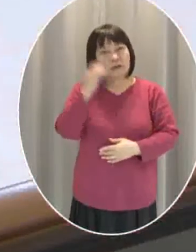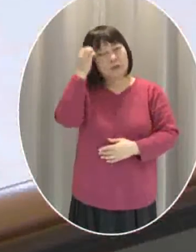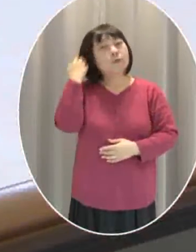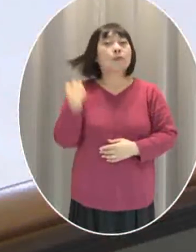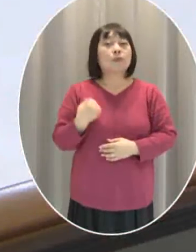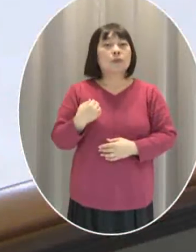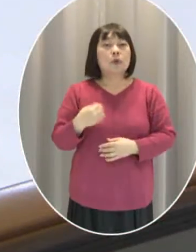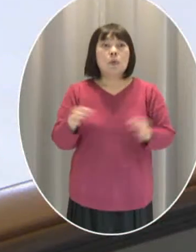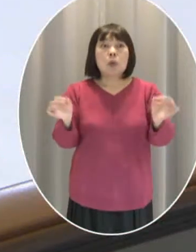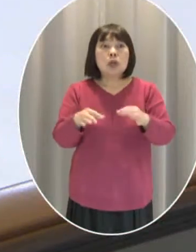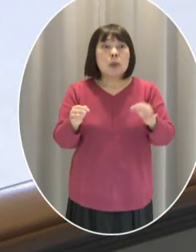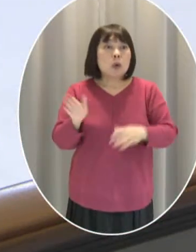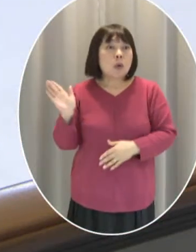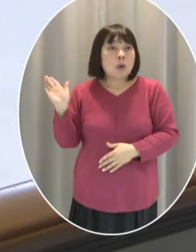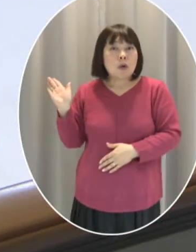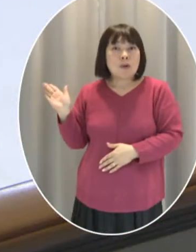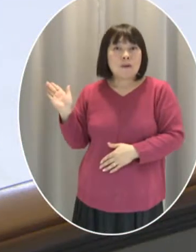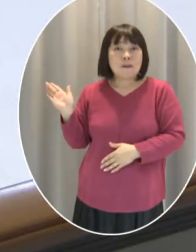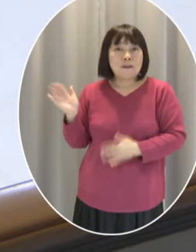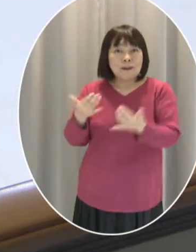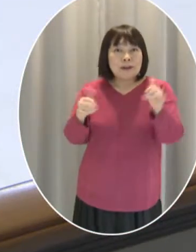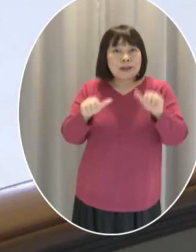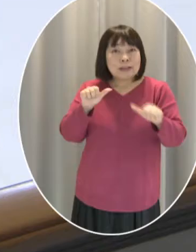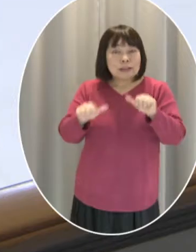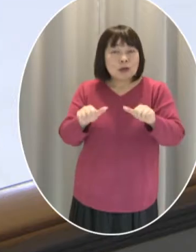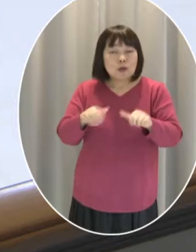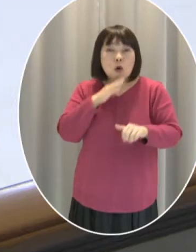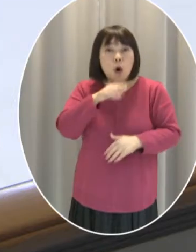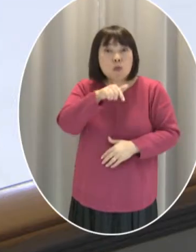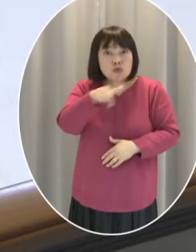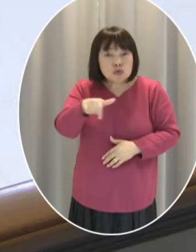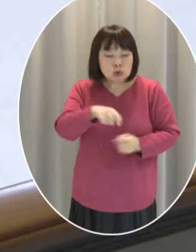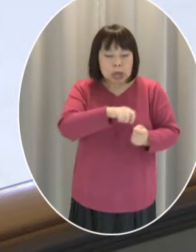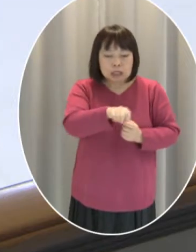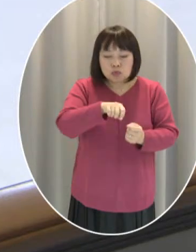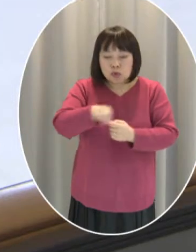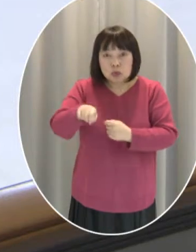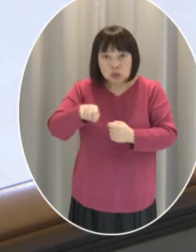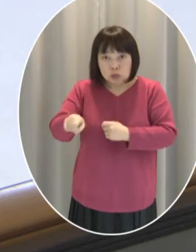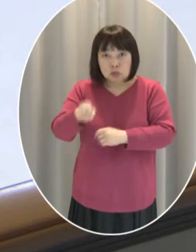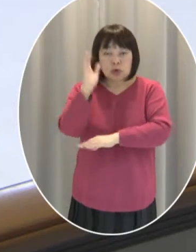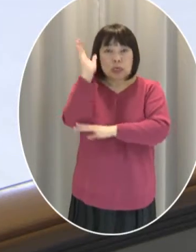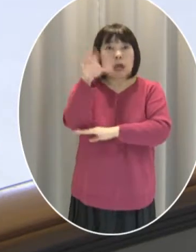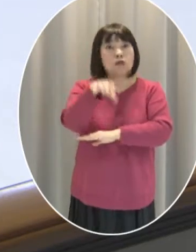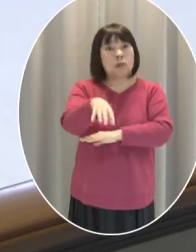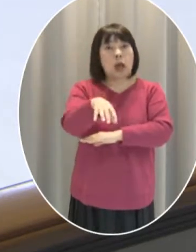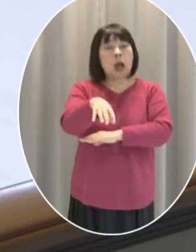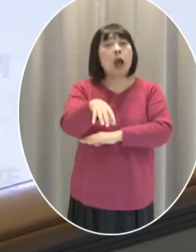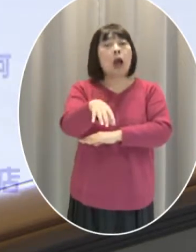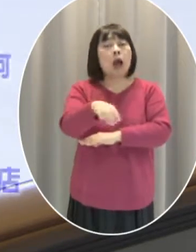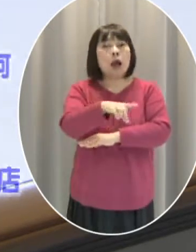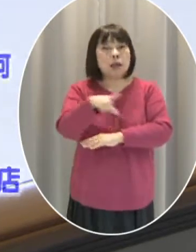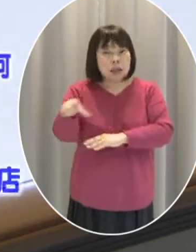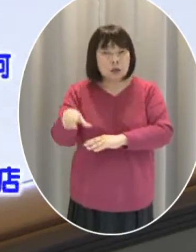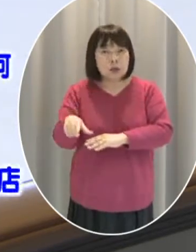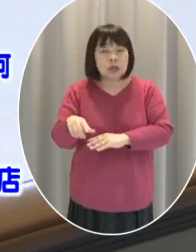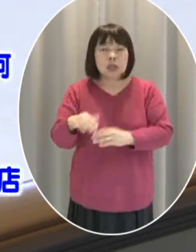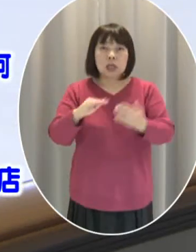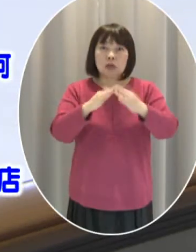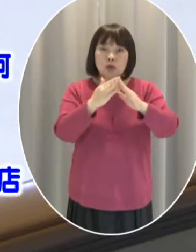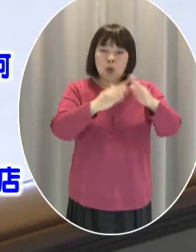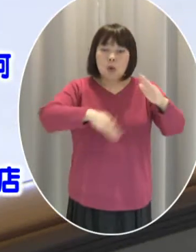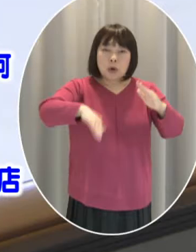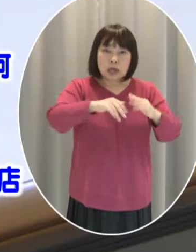5金爆は写経本部や各支部役場や地域局に加え町内の